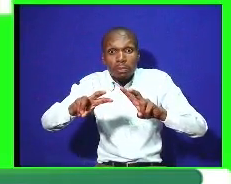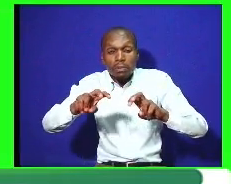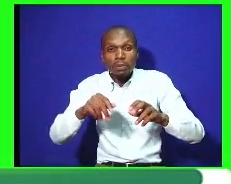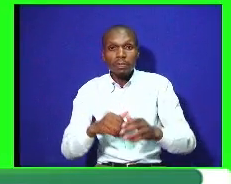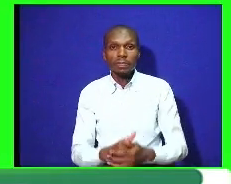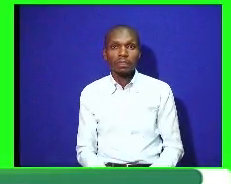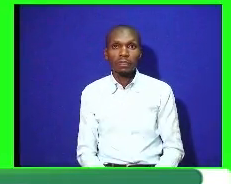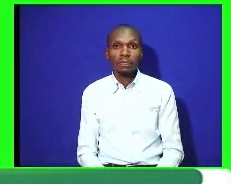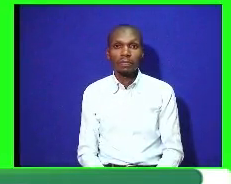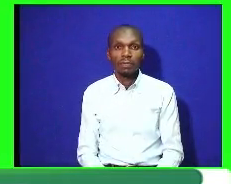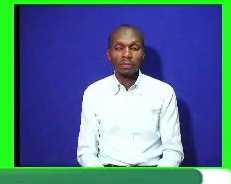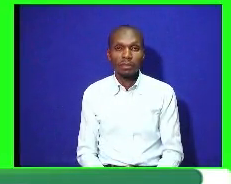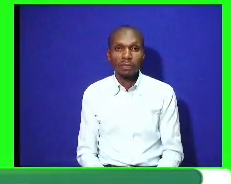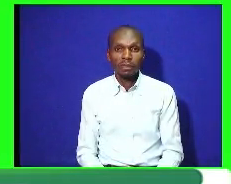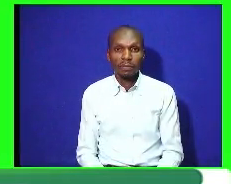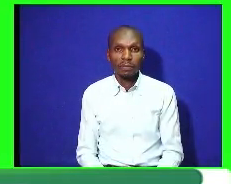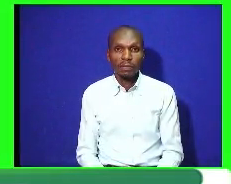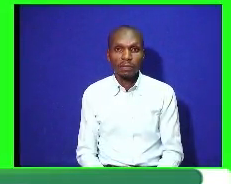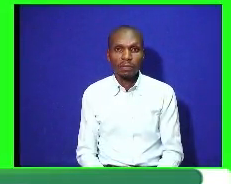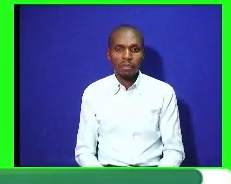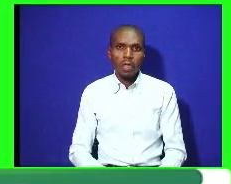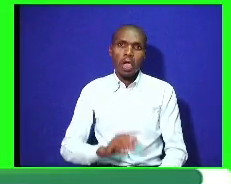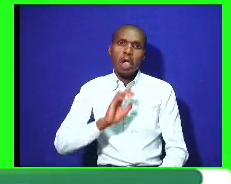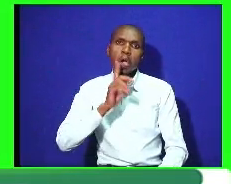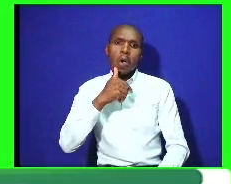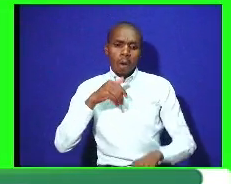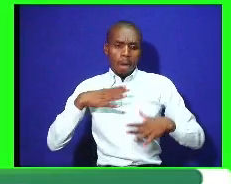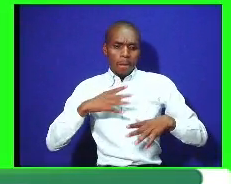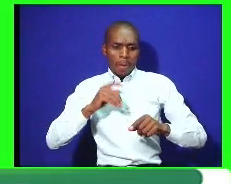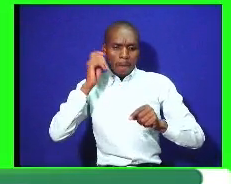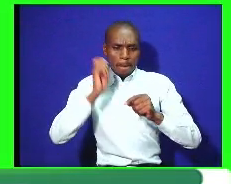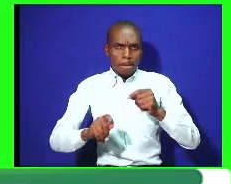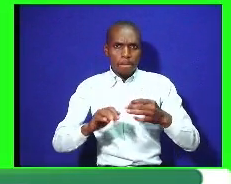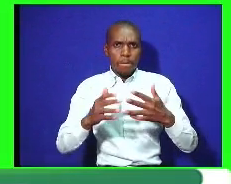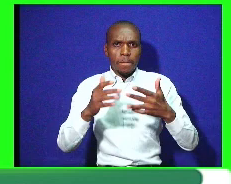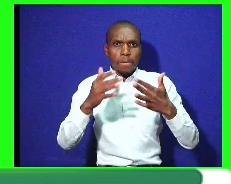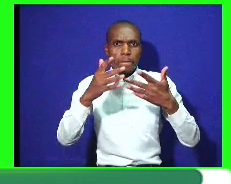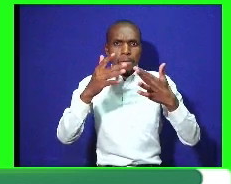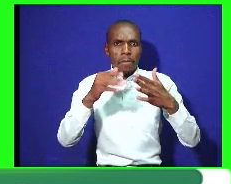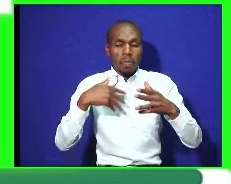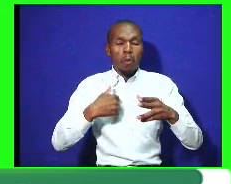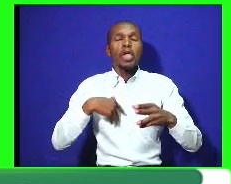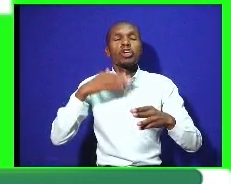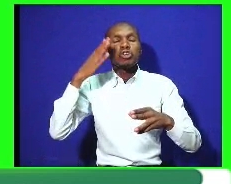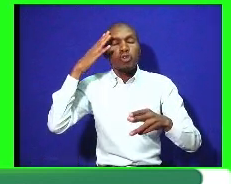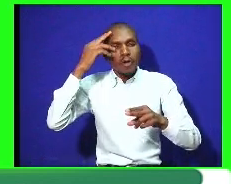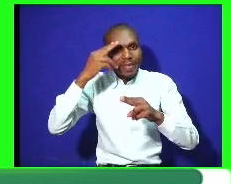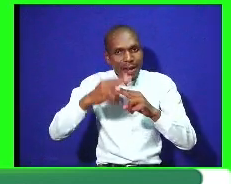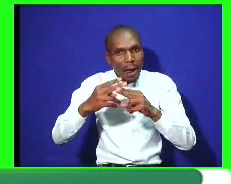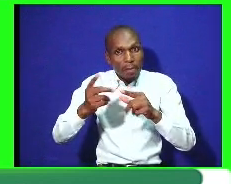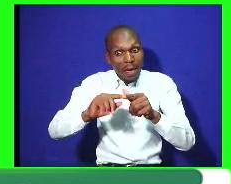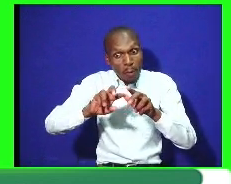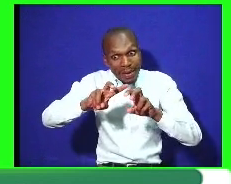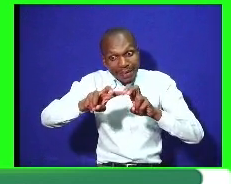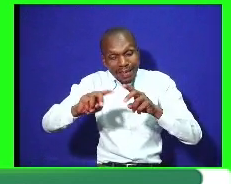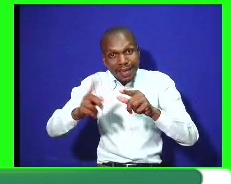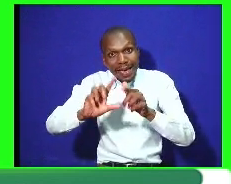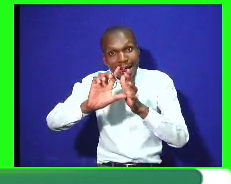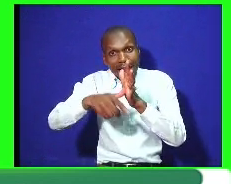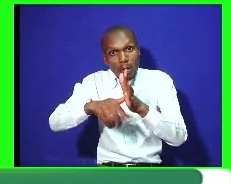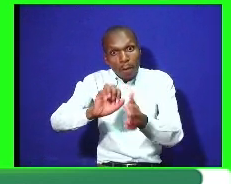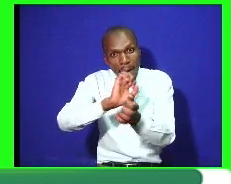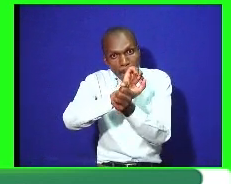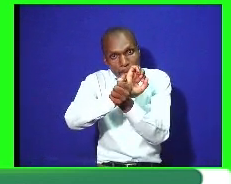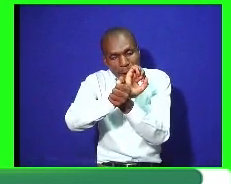vire hata wanda ulefina kitendo ya kuchoma hizo vitu. Tumeambiwa majina na tunawasaka na tutawashika hatua stahiki na makosa yao